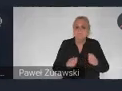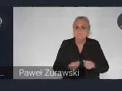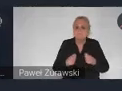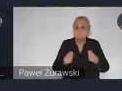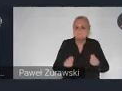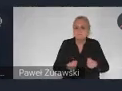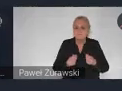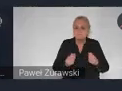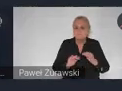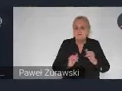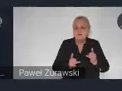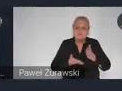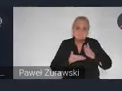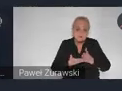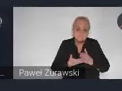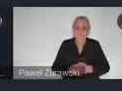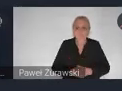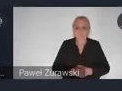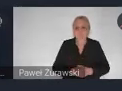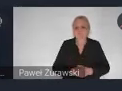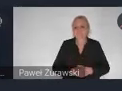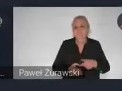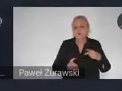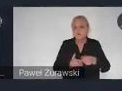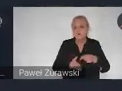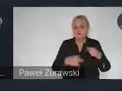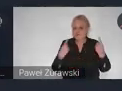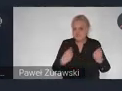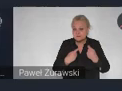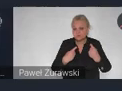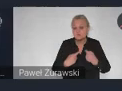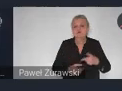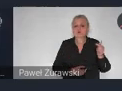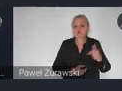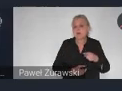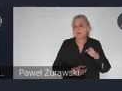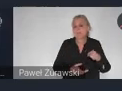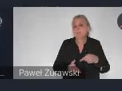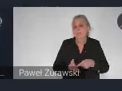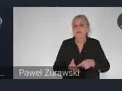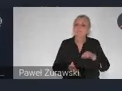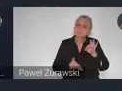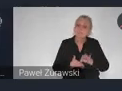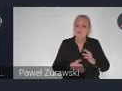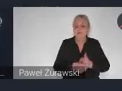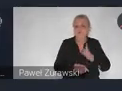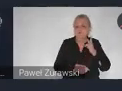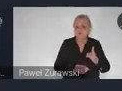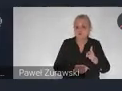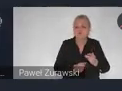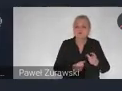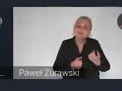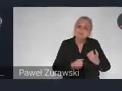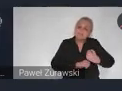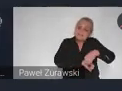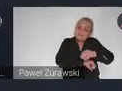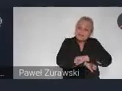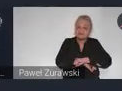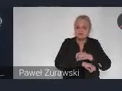jakby pomocy tutaj w tym przypadku należy właśnie zapewnić ten dostęp alternatywny